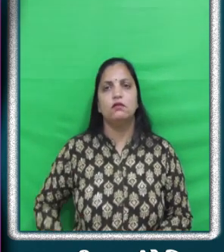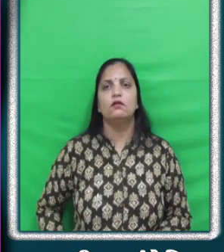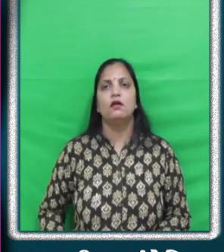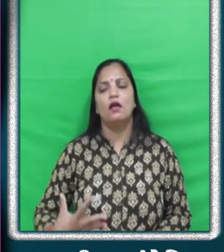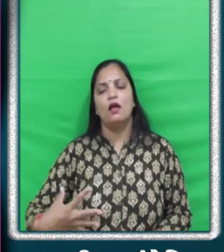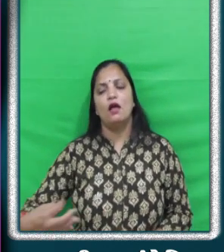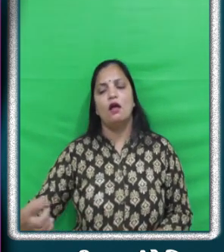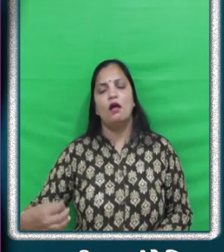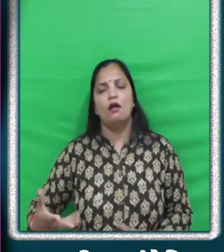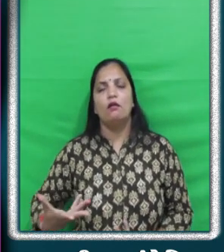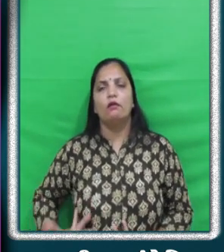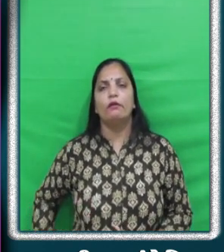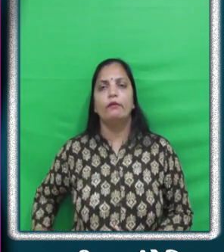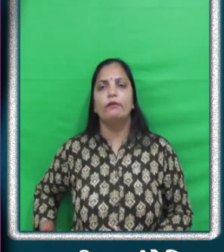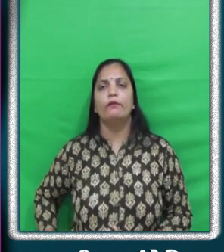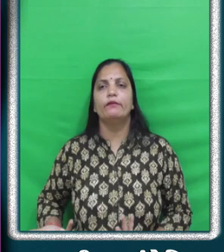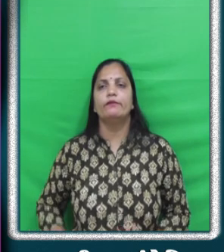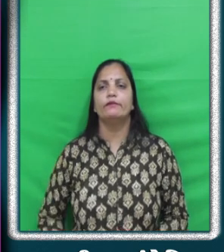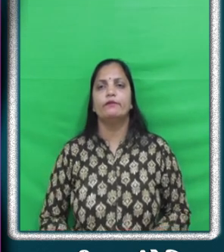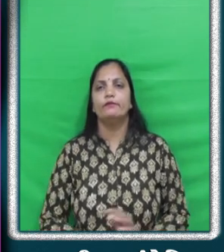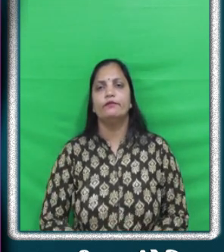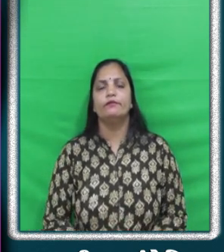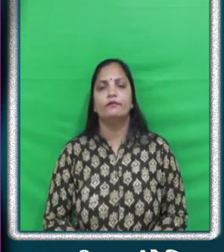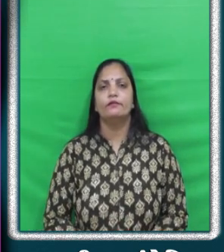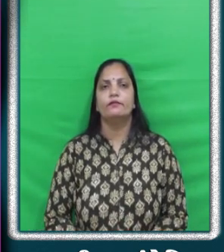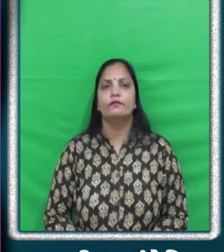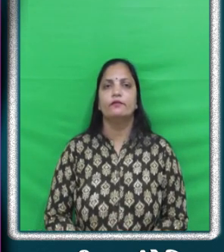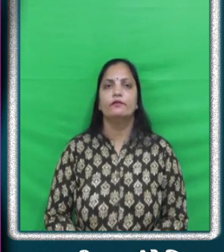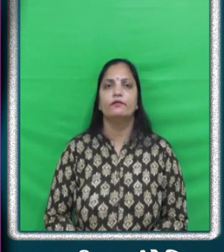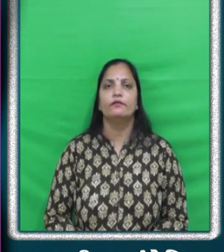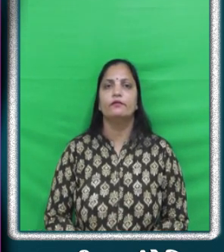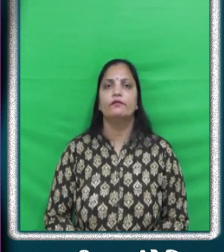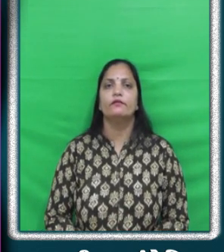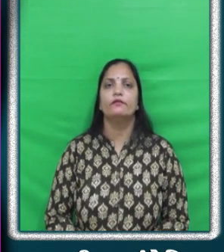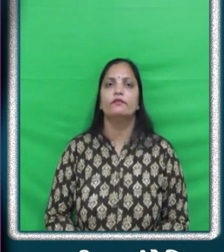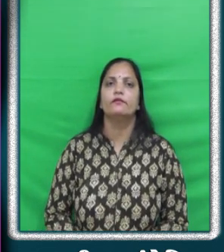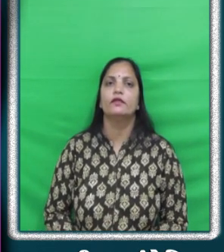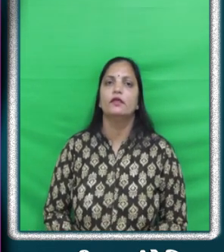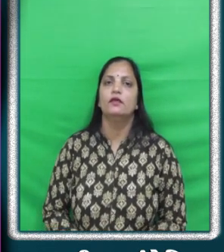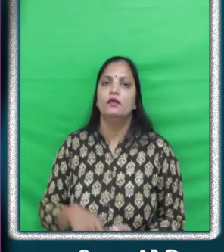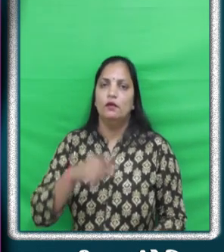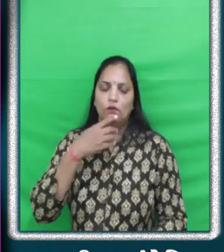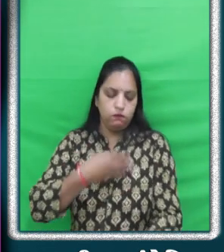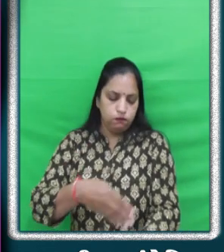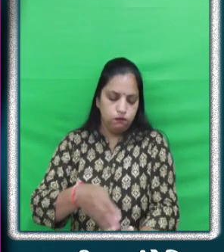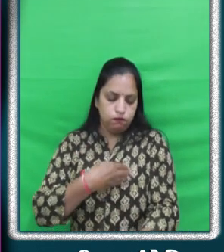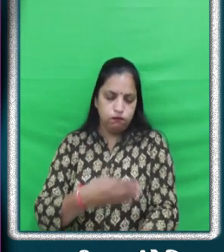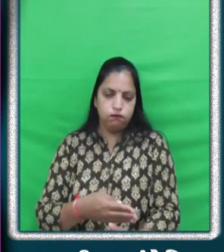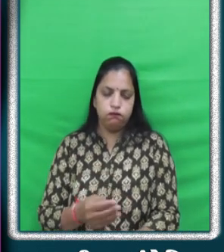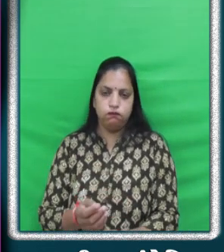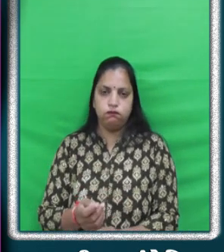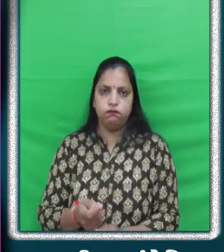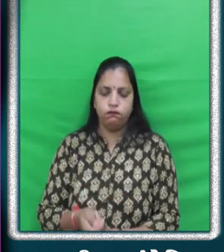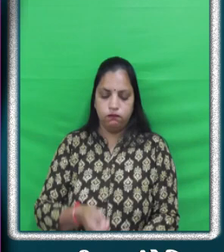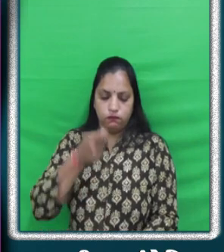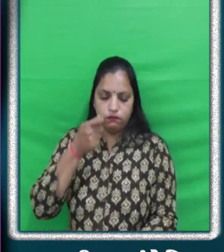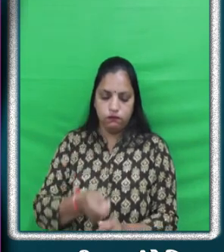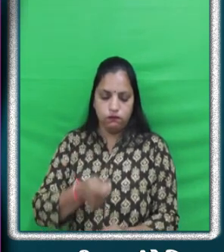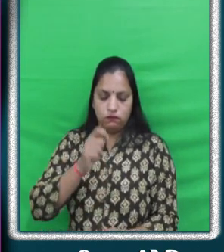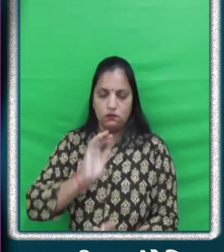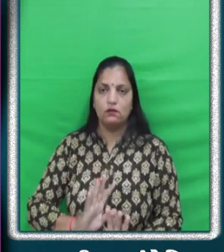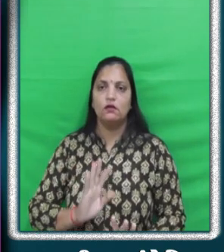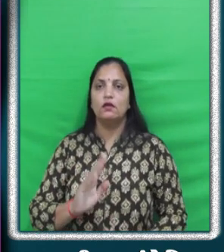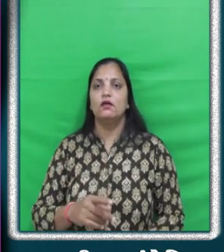છે તે શું થઈ જશે, બહાર નિકાલ પામશે. તેથી રુધિરનું શું કરે છે, મૂત્રપિંડ રુધિરનું ગાળણ કરે છે અને